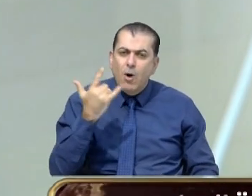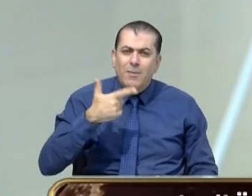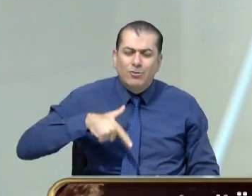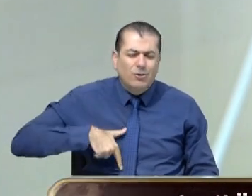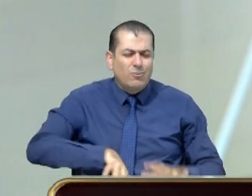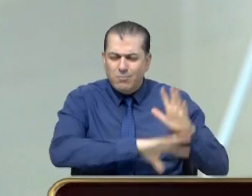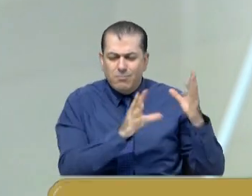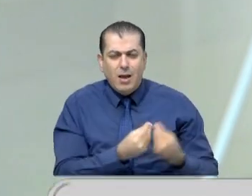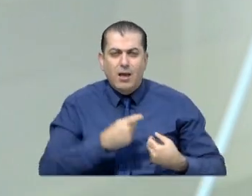العمليه المروريه